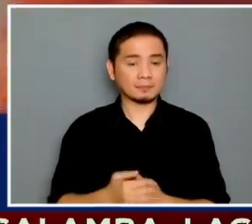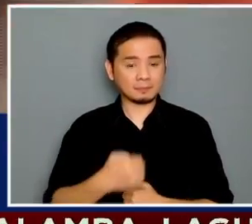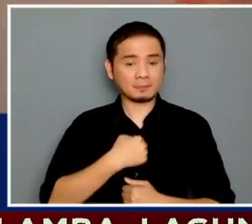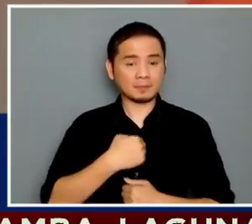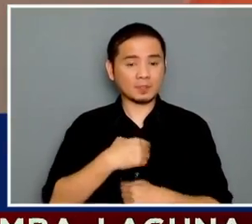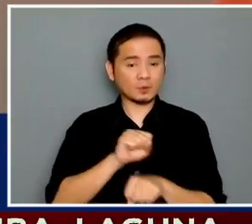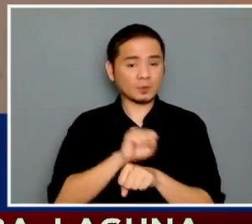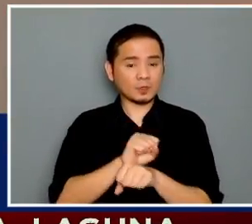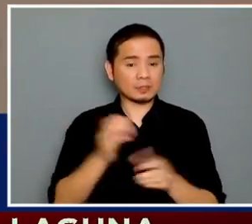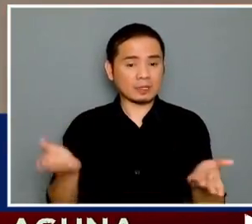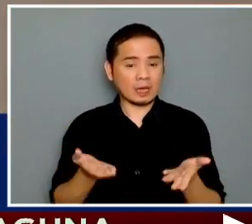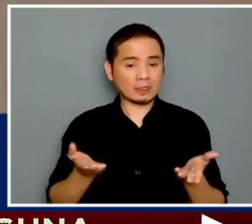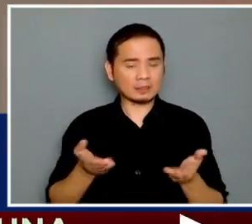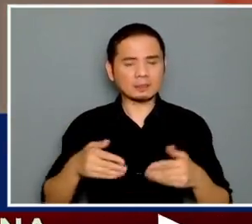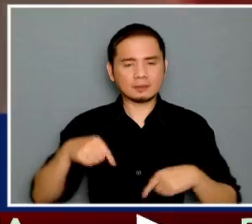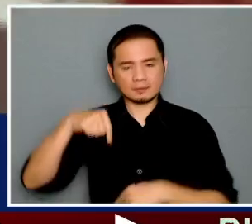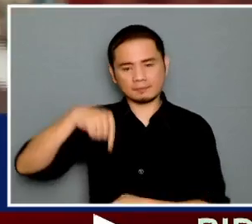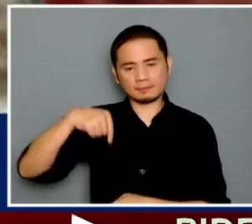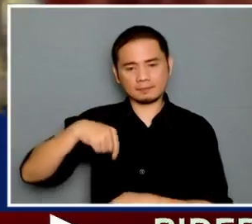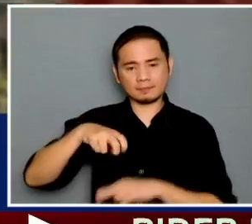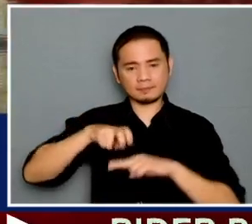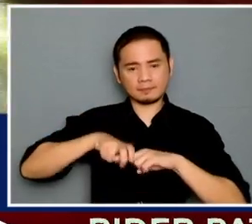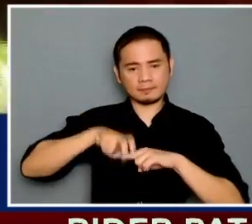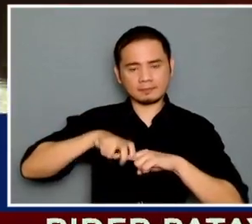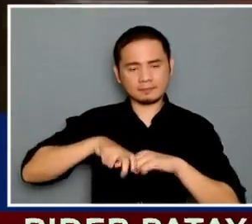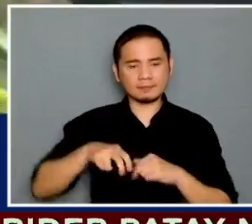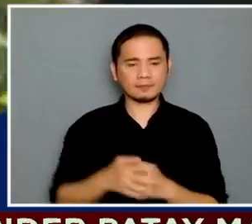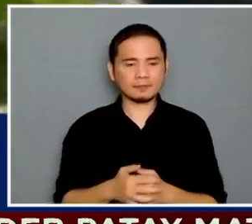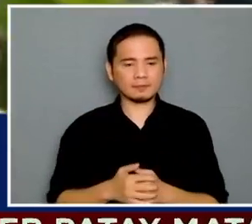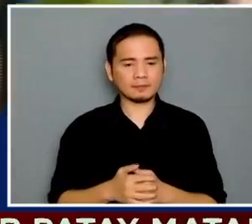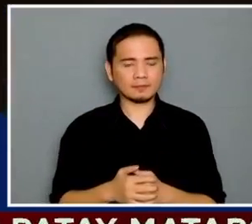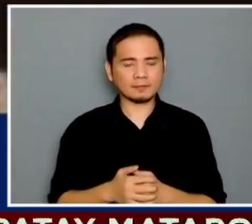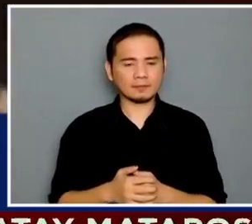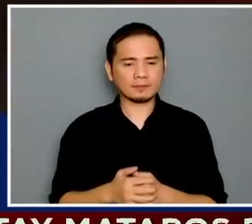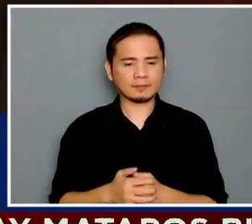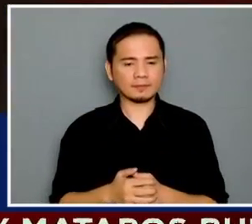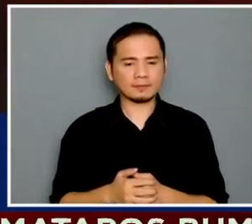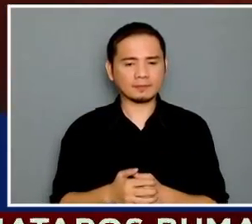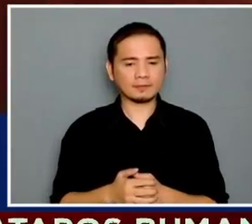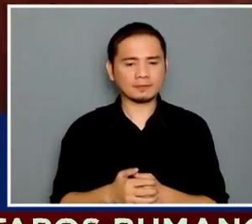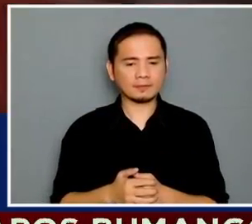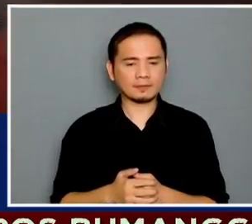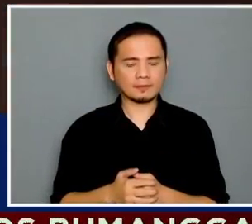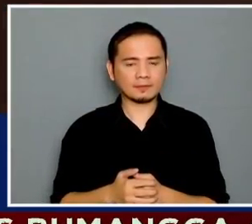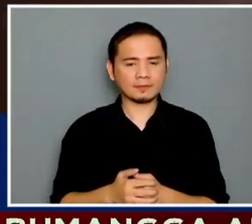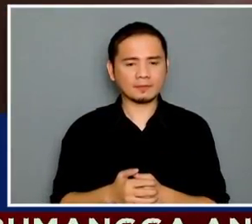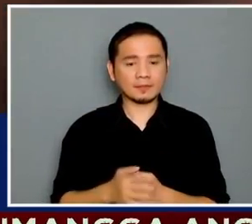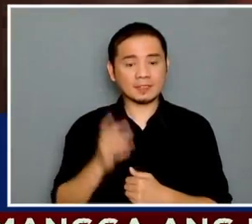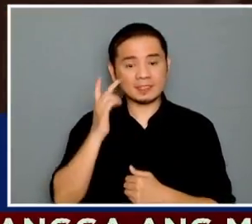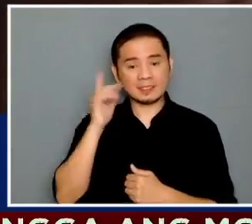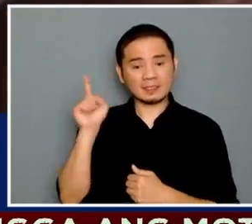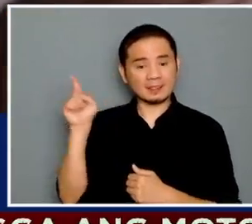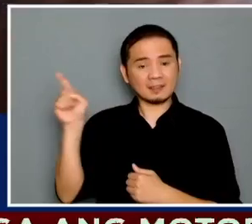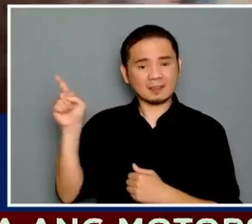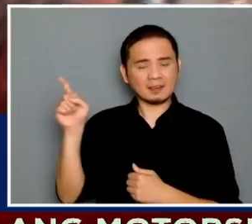na to. Yung area po na yun, pag ako nandito, kita ko kung may dumadaan o